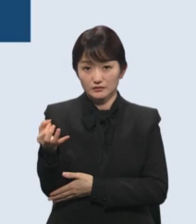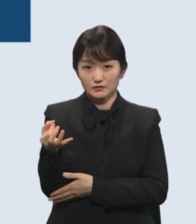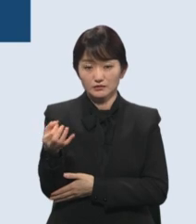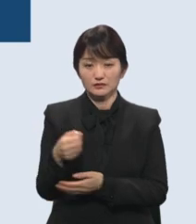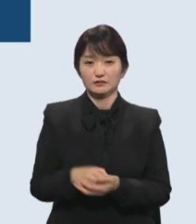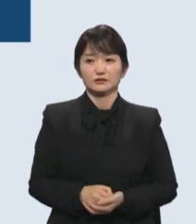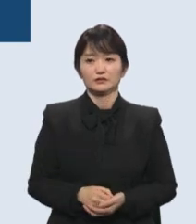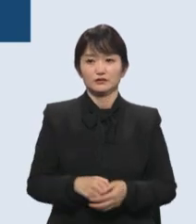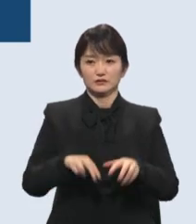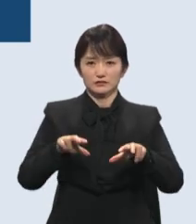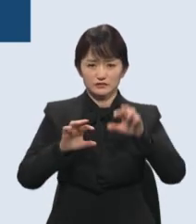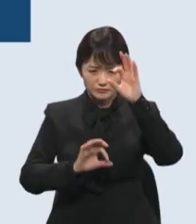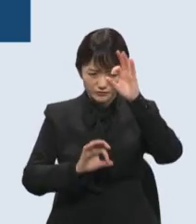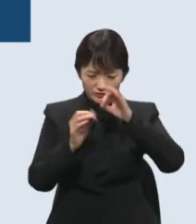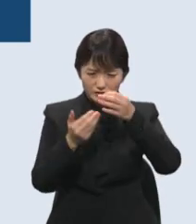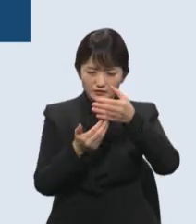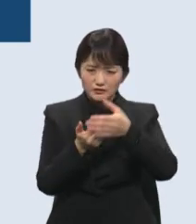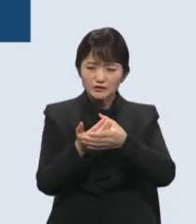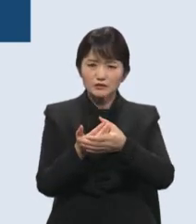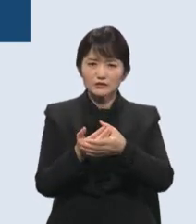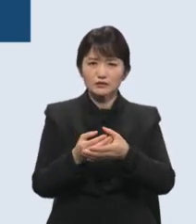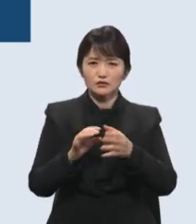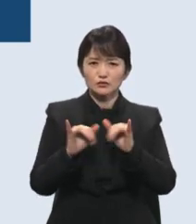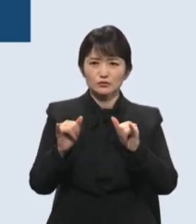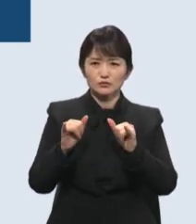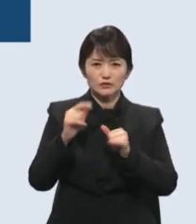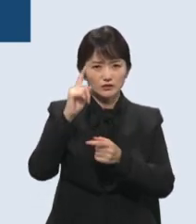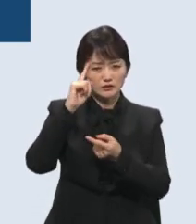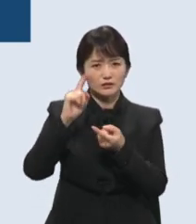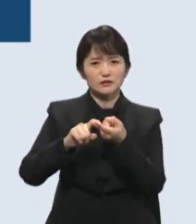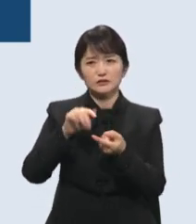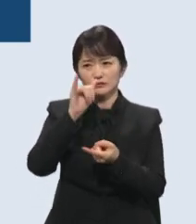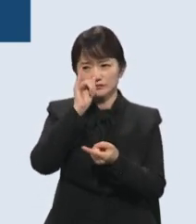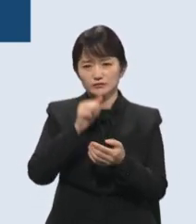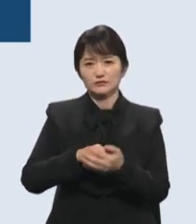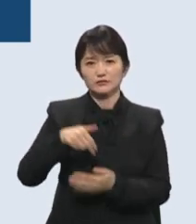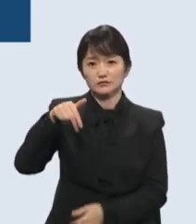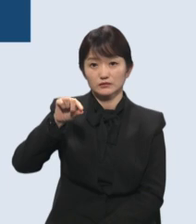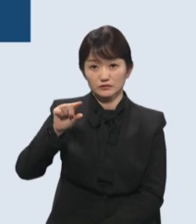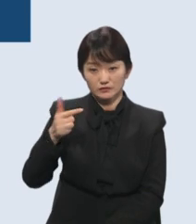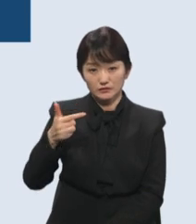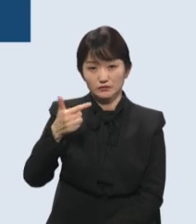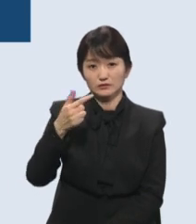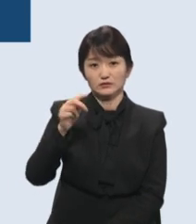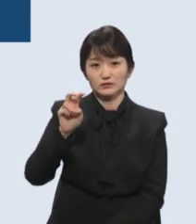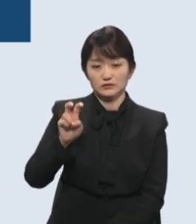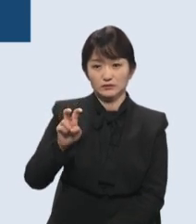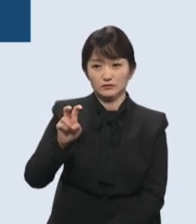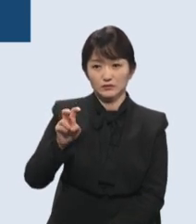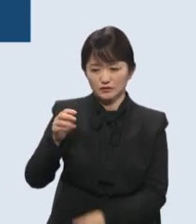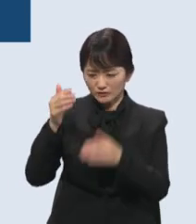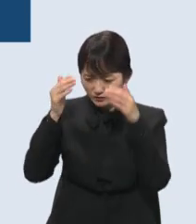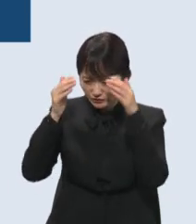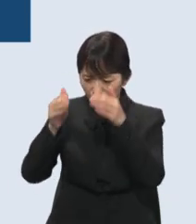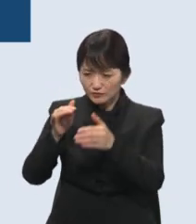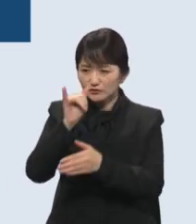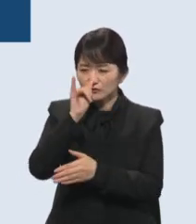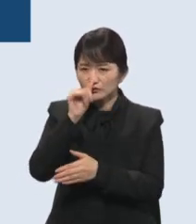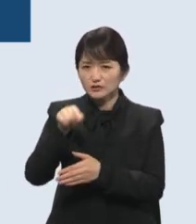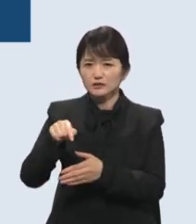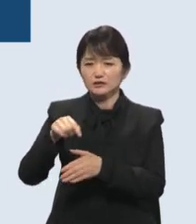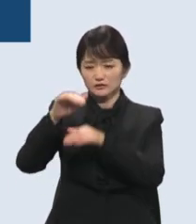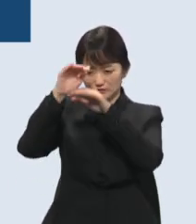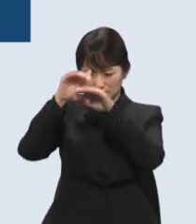전국민적인 관심이 있어요 지금 모든 대한민국의 이슈를 전조 남면이 씨가 다 빨아들이고 있잖아요 그 정도로 어떤 사안의